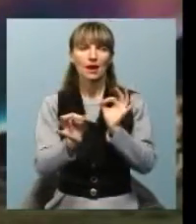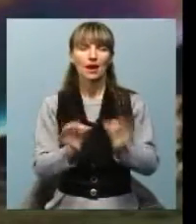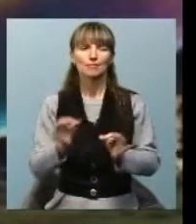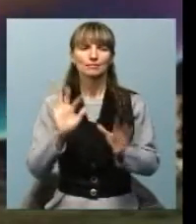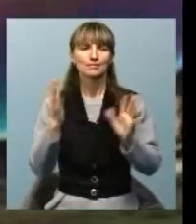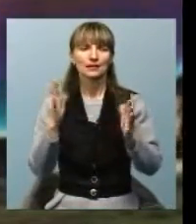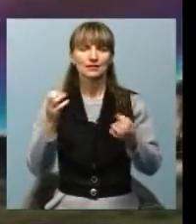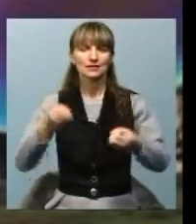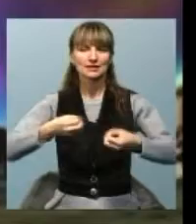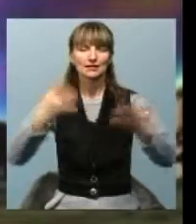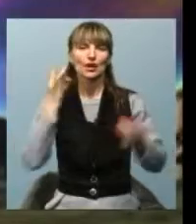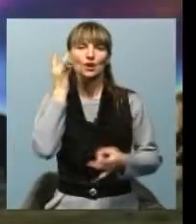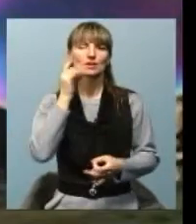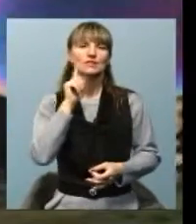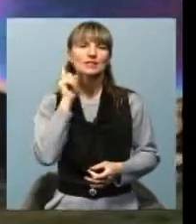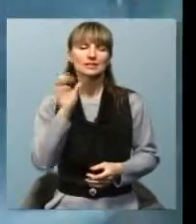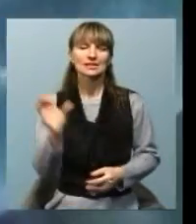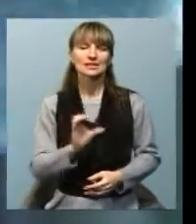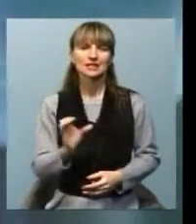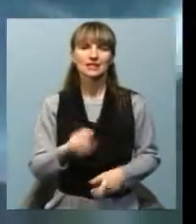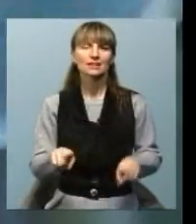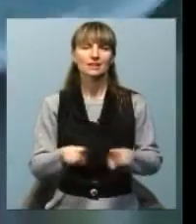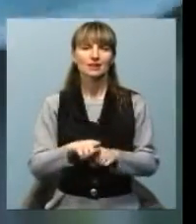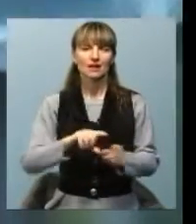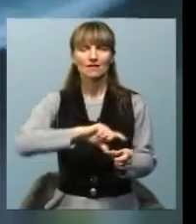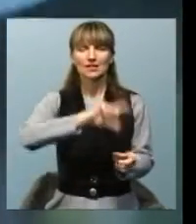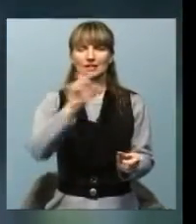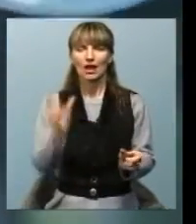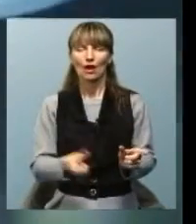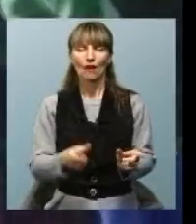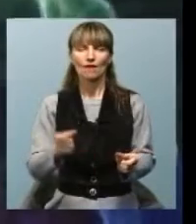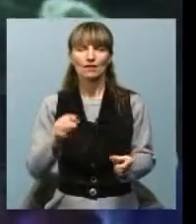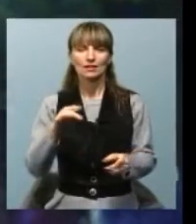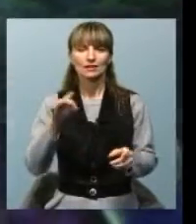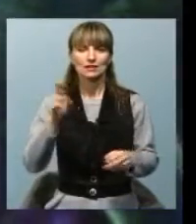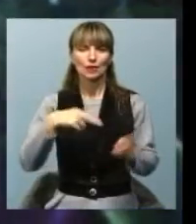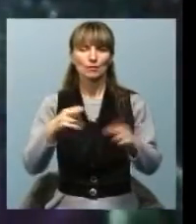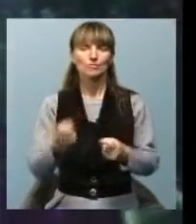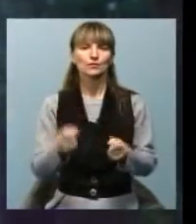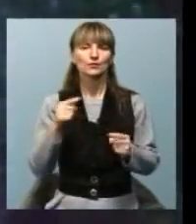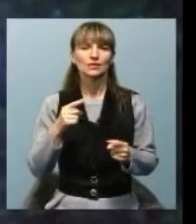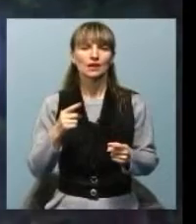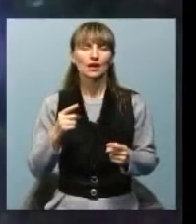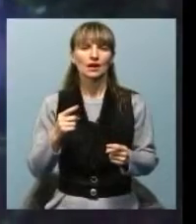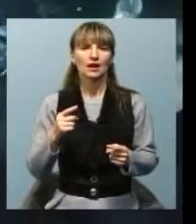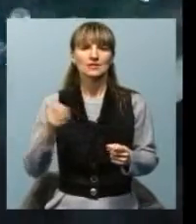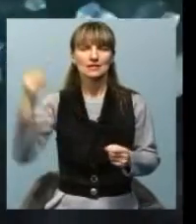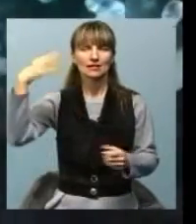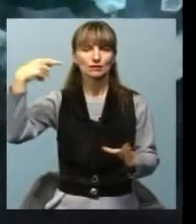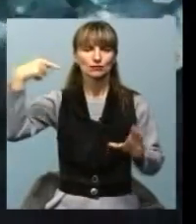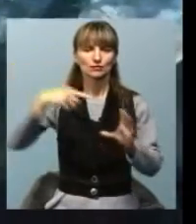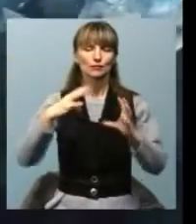переливи світла – рожеві, зелені, сині. Таке веселкове забарвлення з'являється тому, що світло проникає крізь бульку, та